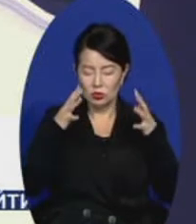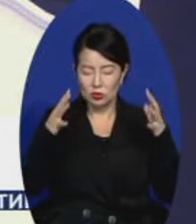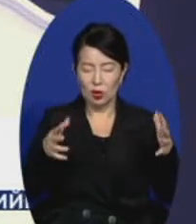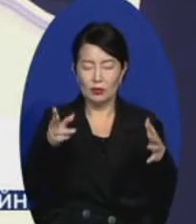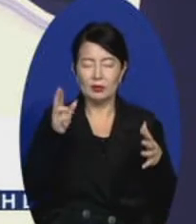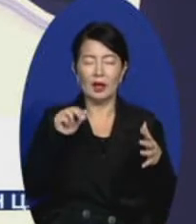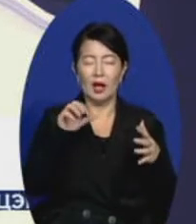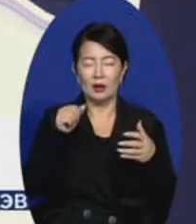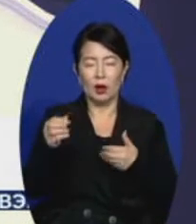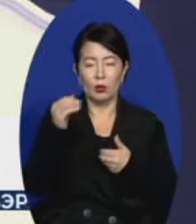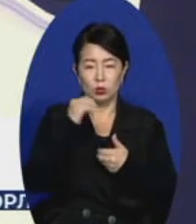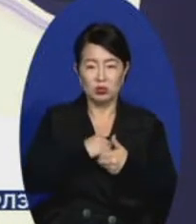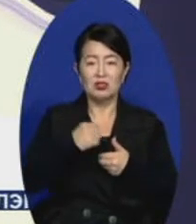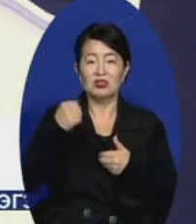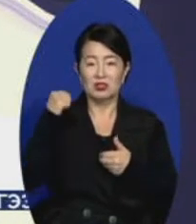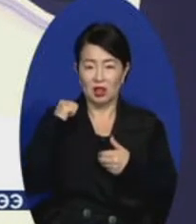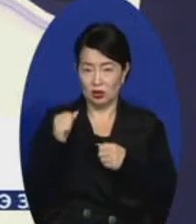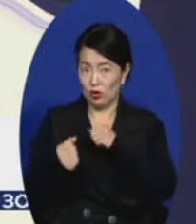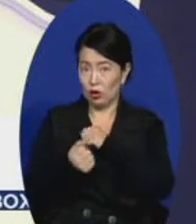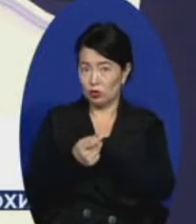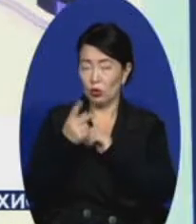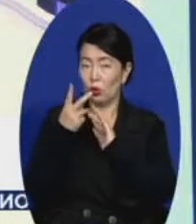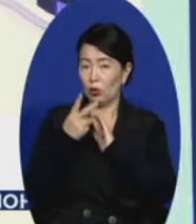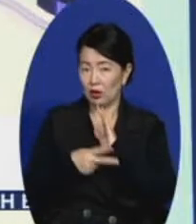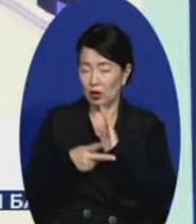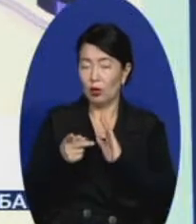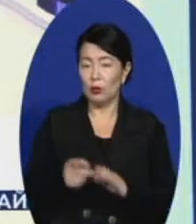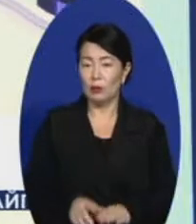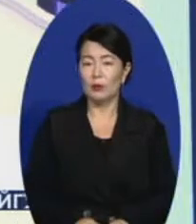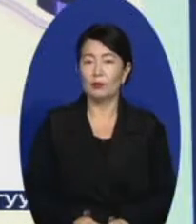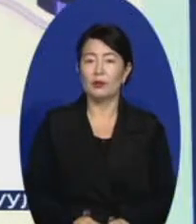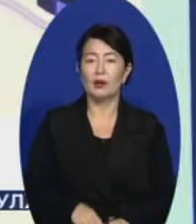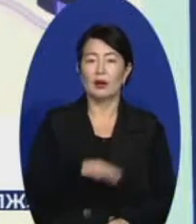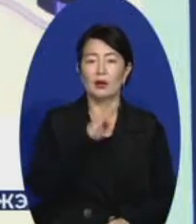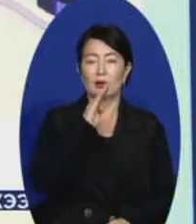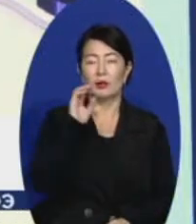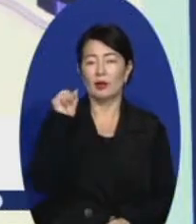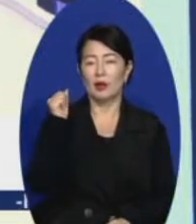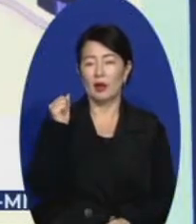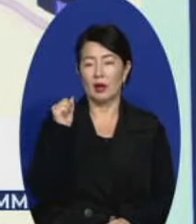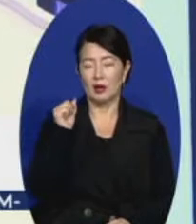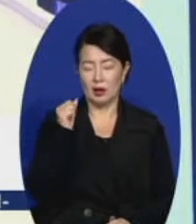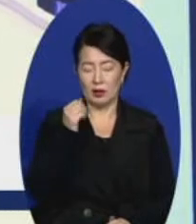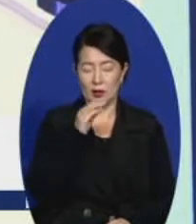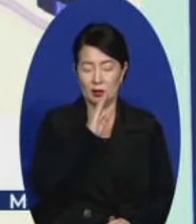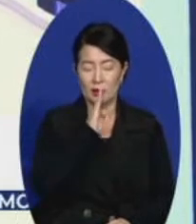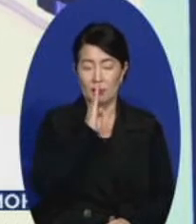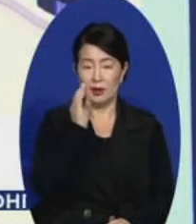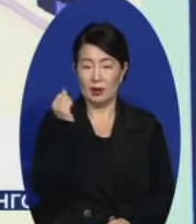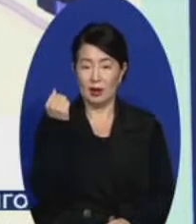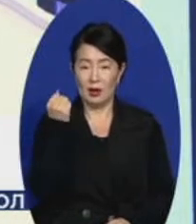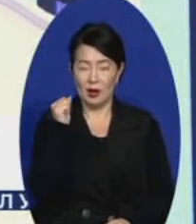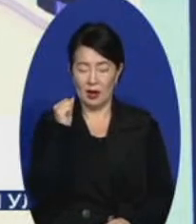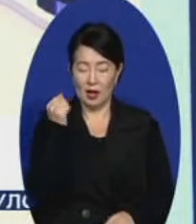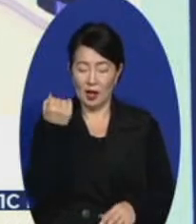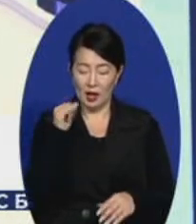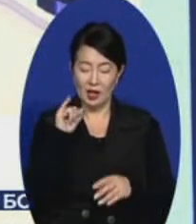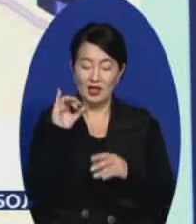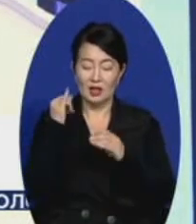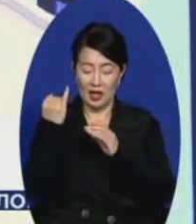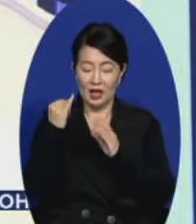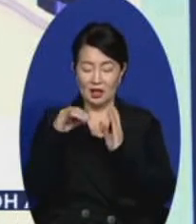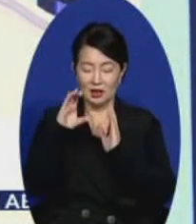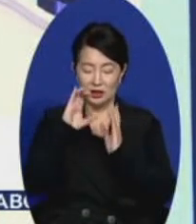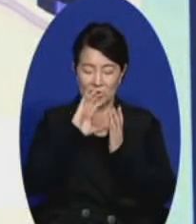бид нар бүрдүүлж чадсан гэдгээр энэ маань нэлээд онцлог юм үнэлгээ болсон. Яг энэ BI системд нэвтрэх эрхийг нь өгж байгаа учраас өнөөдрөөс эхлээд бүх